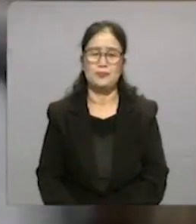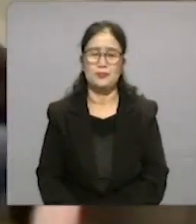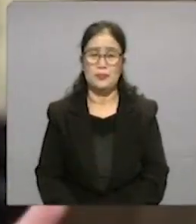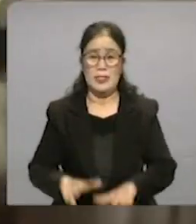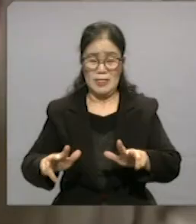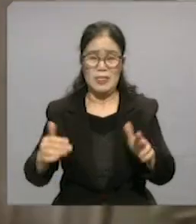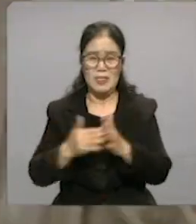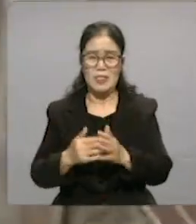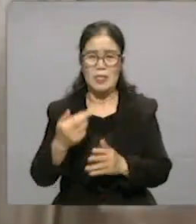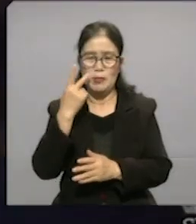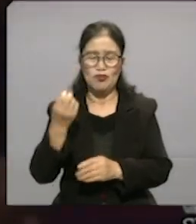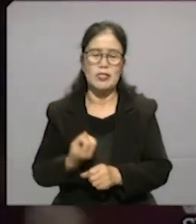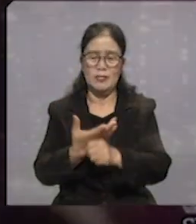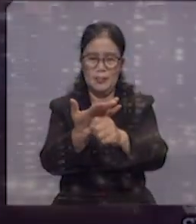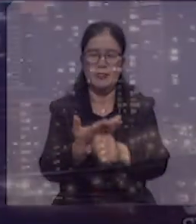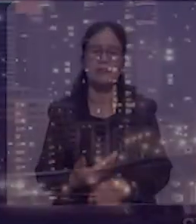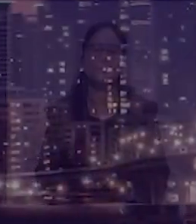워싱턴 DC 전해드렸습니다